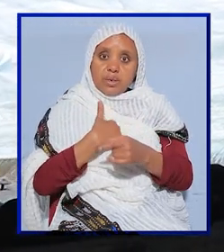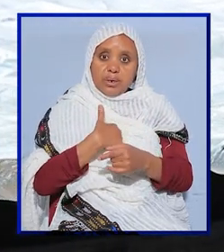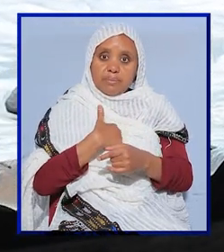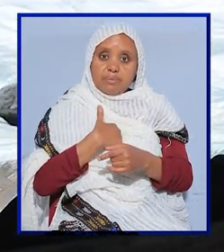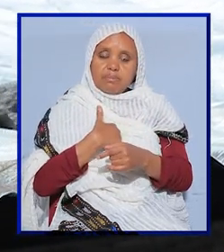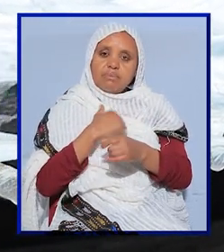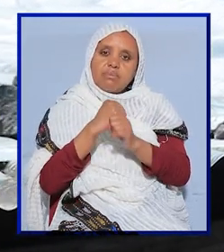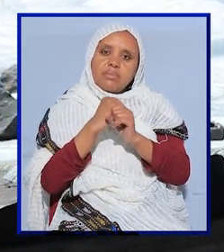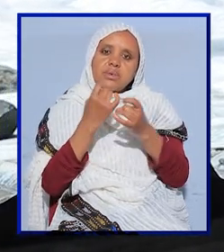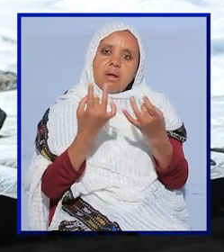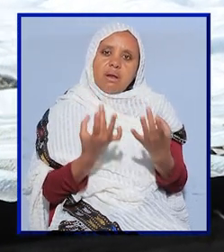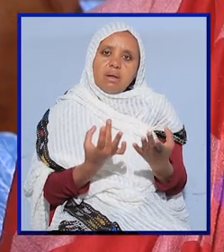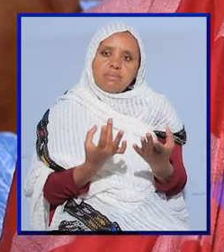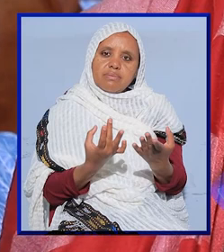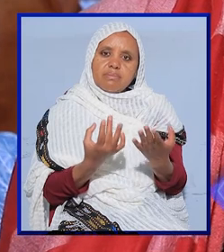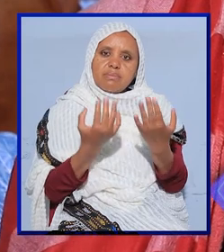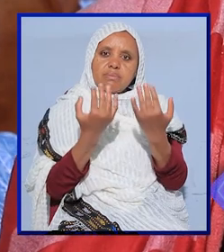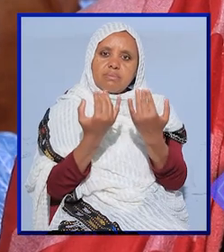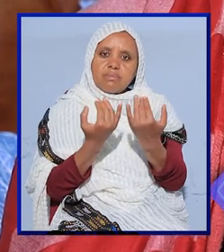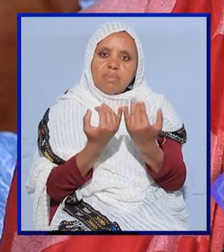አከራይቶኝ እኔም ስራ የለኝም አሁንም